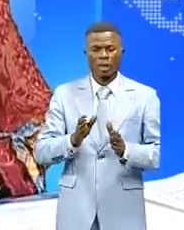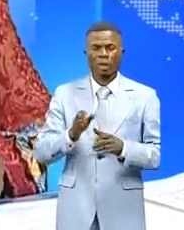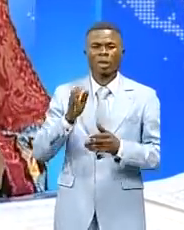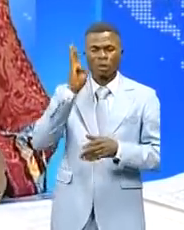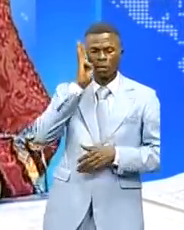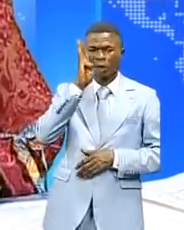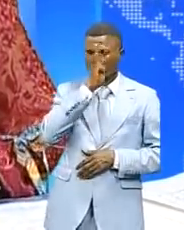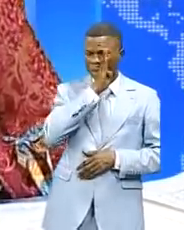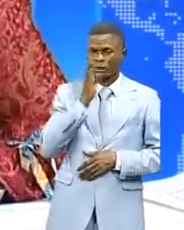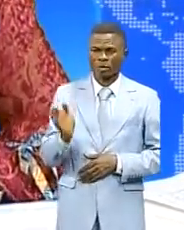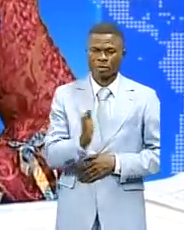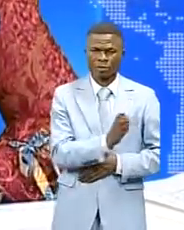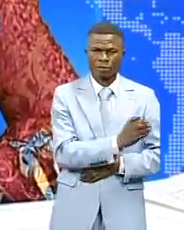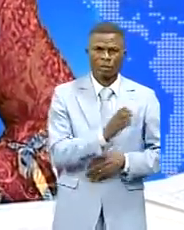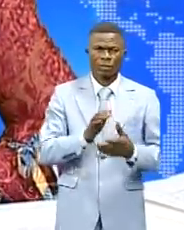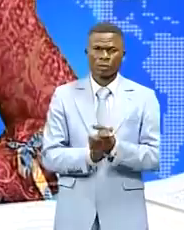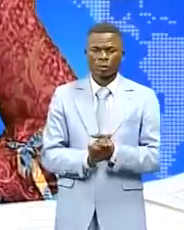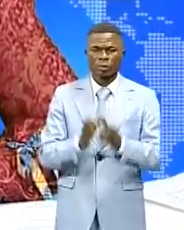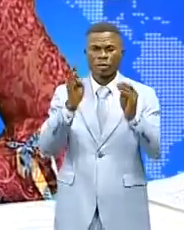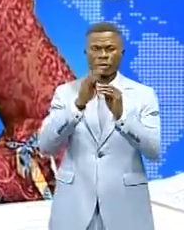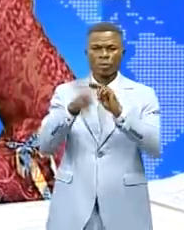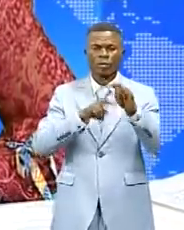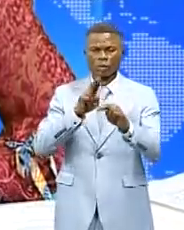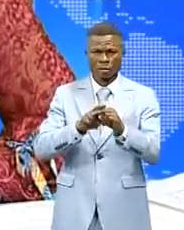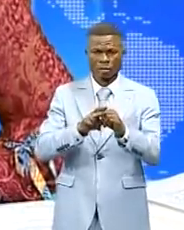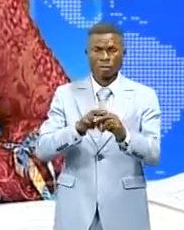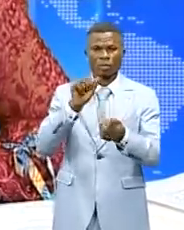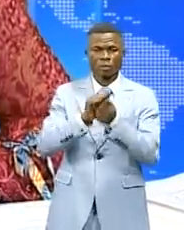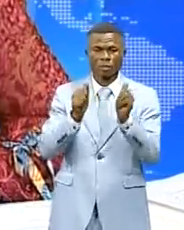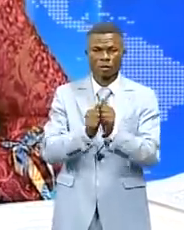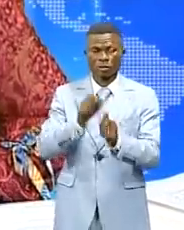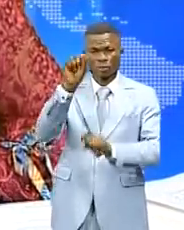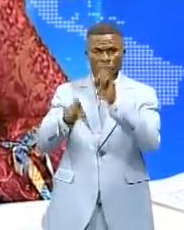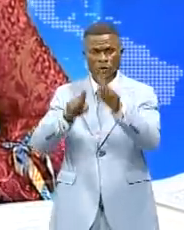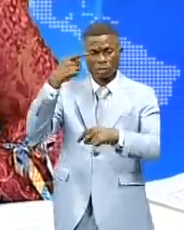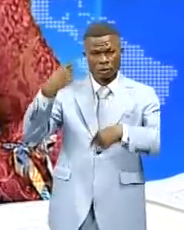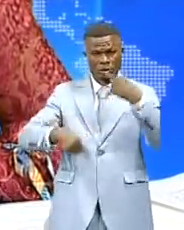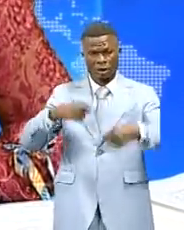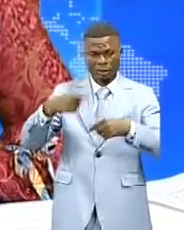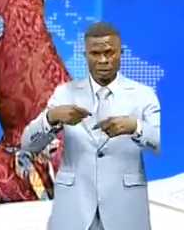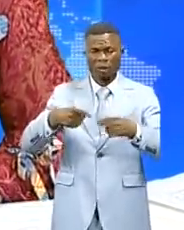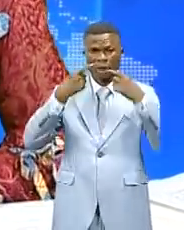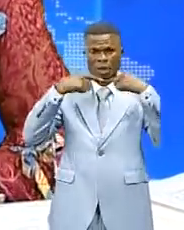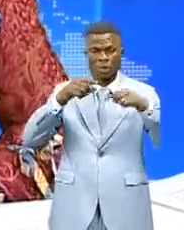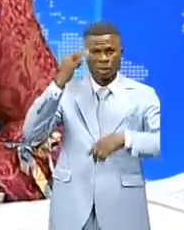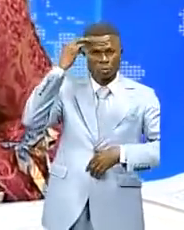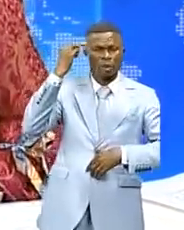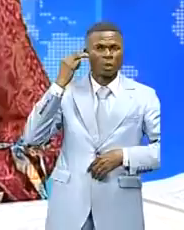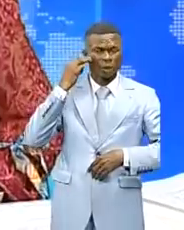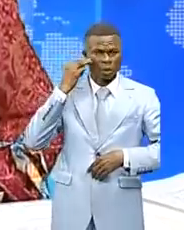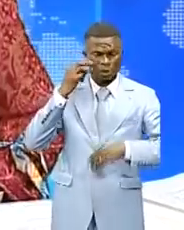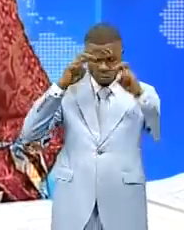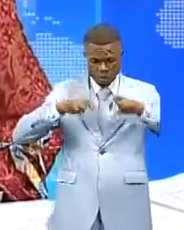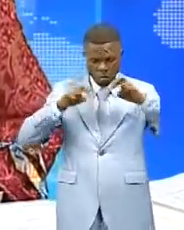lukwebo à l'assemblée nationale aussi une question orale avec débat est adressée aux ministres et de la